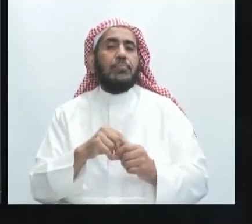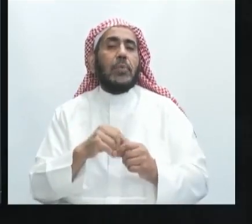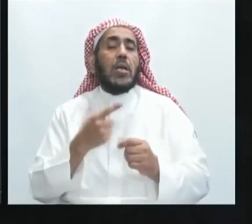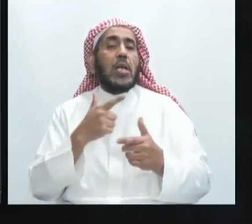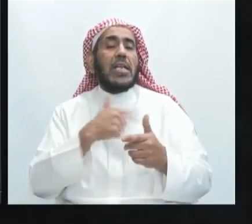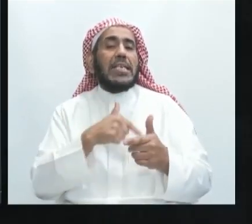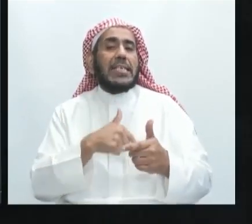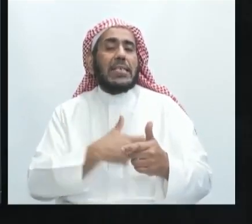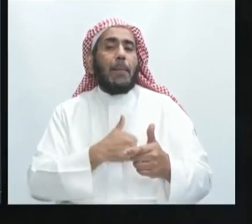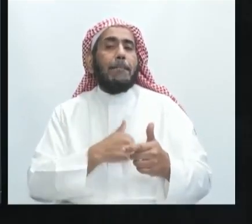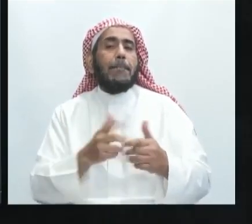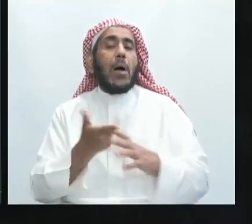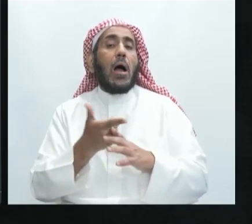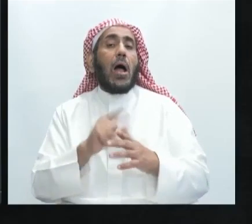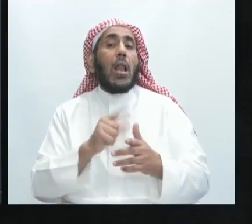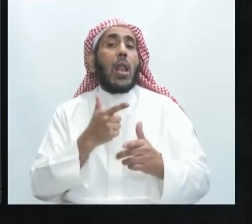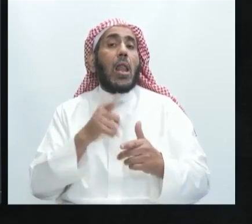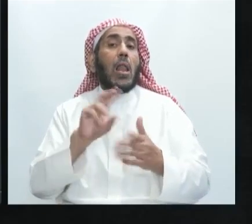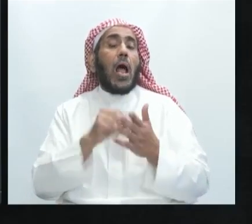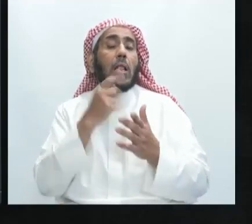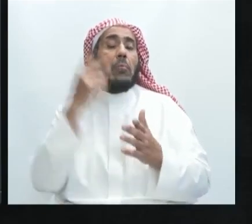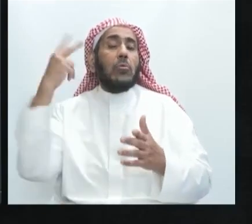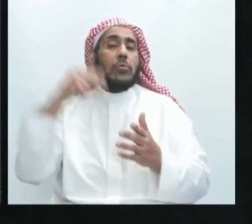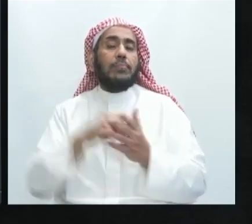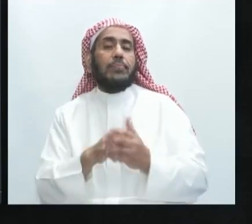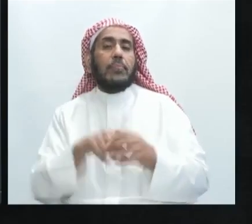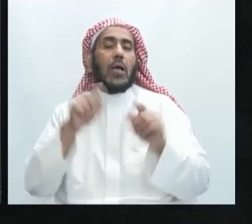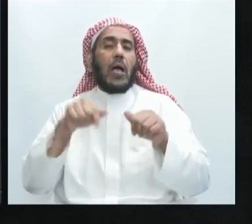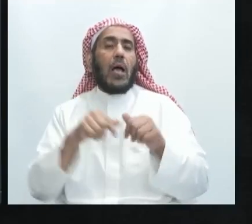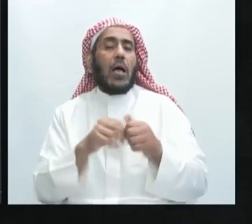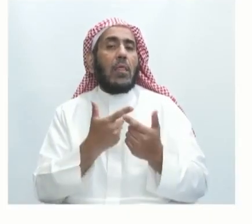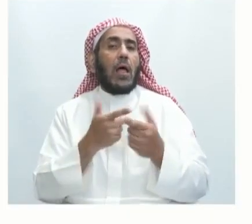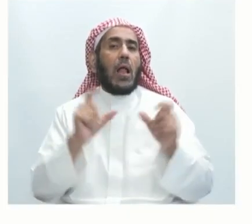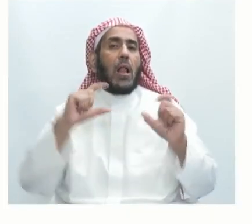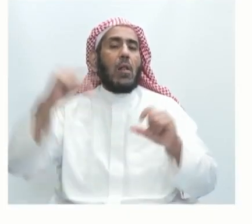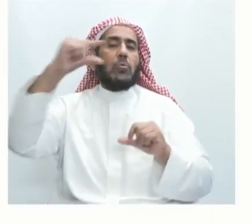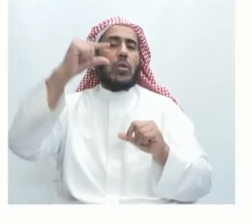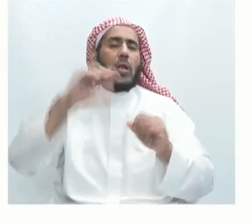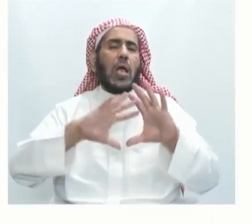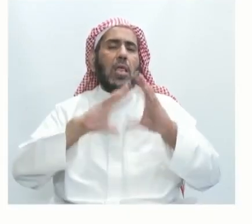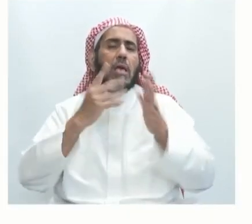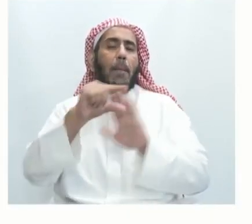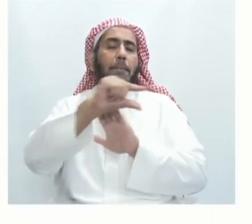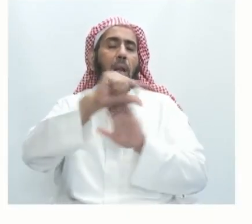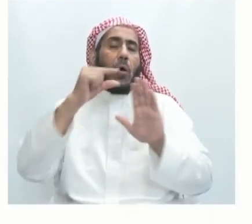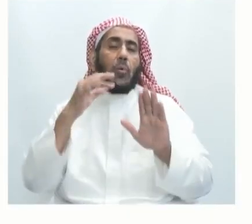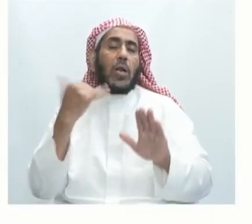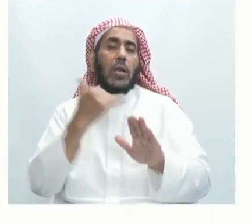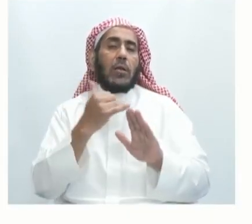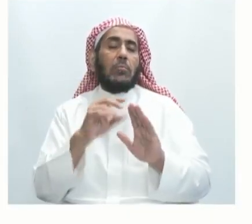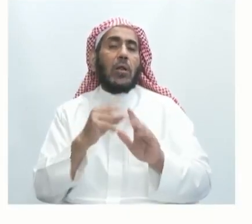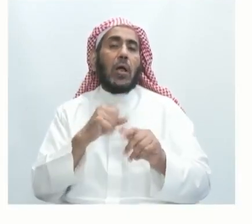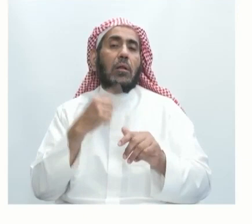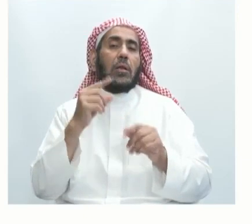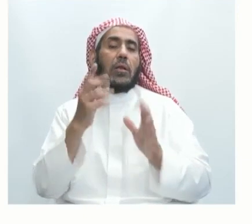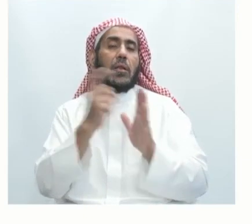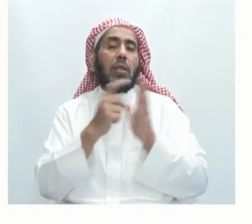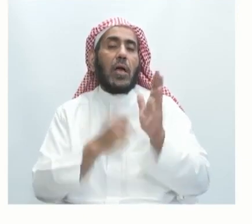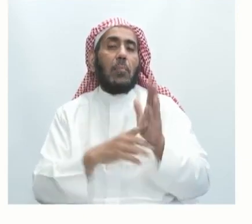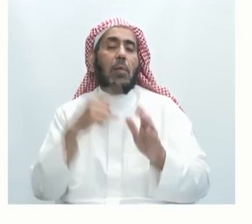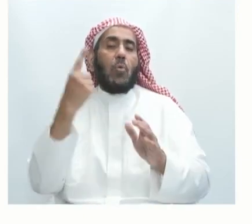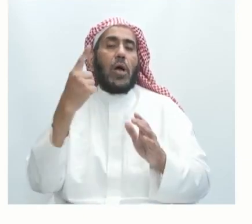القانون فقد اطلقت المملكه العربيه السعوديه هذا المصطلح على الكثير من القولون العربي باسم القانون مثل القانون النظام